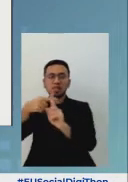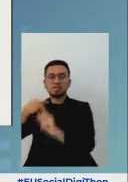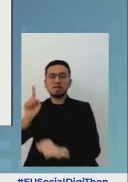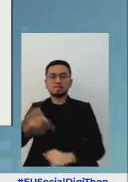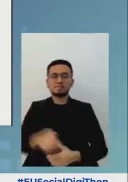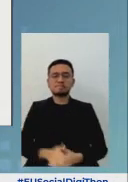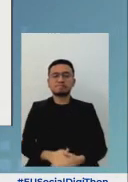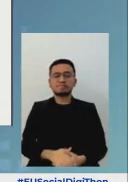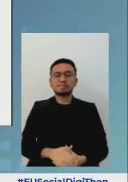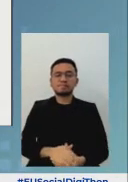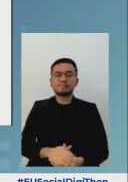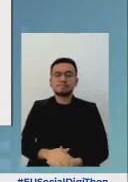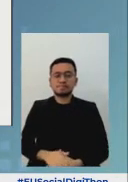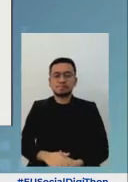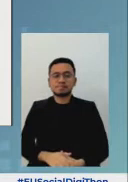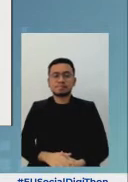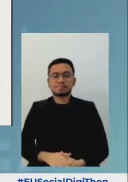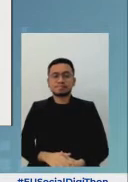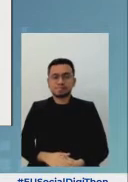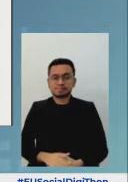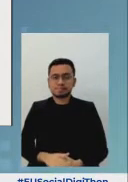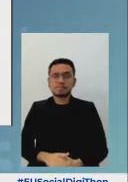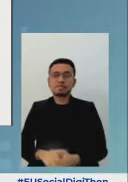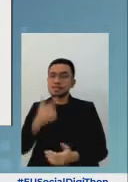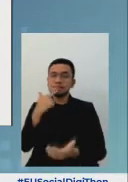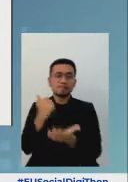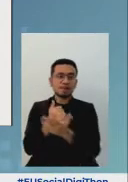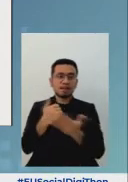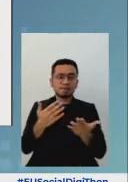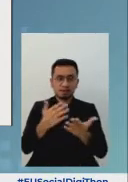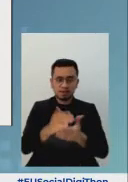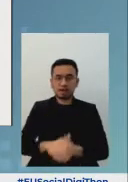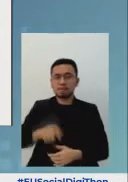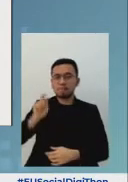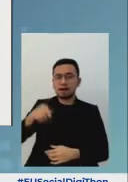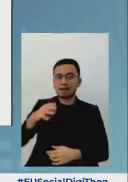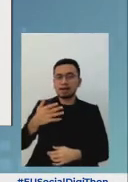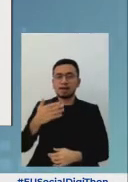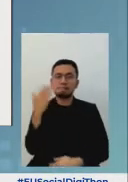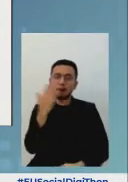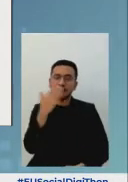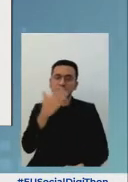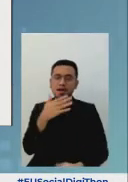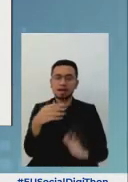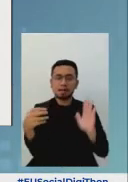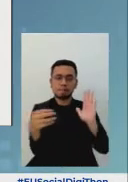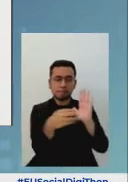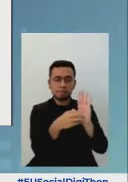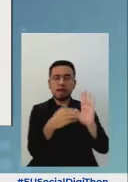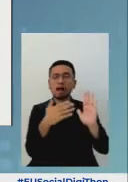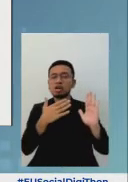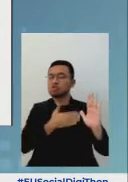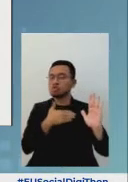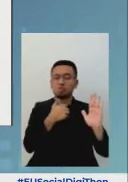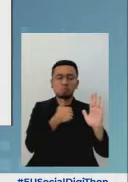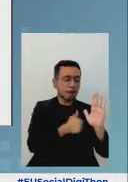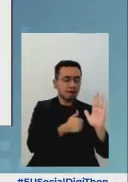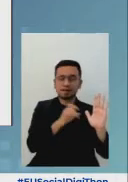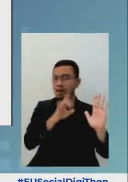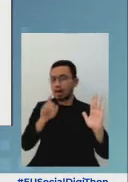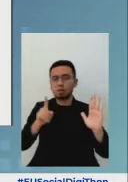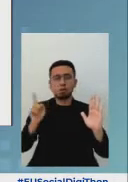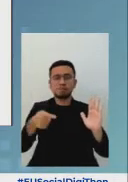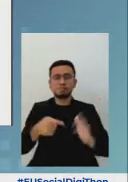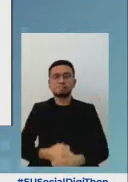cyberbullying, sadar citra diri kita ya, berpakaian dan berbahasa santun di media sosial. Next. Oke,